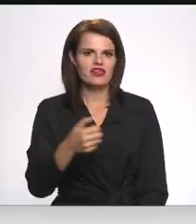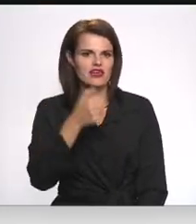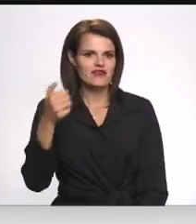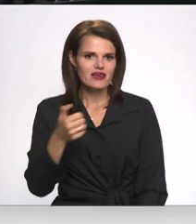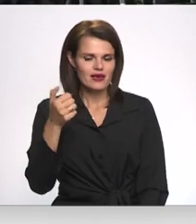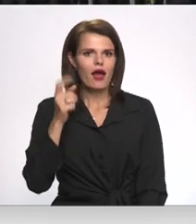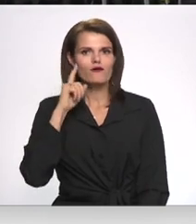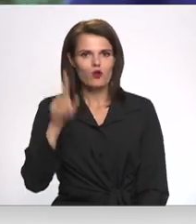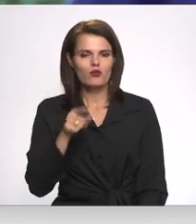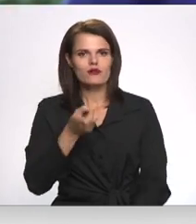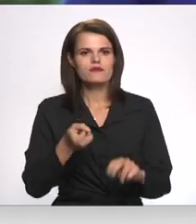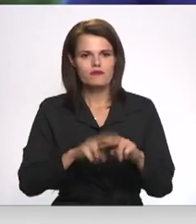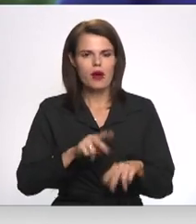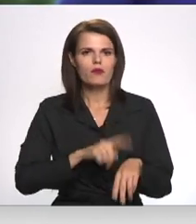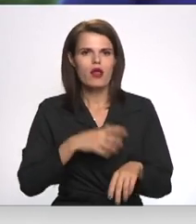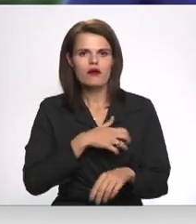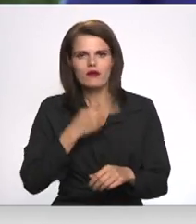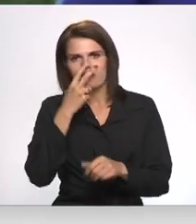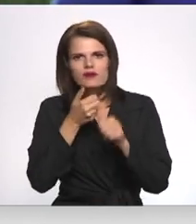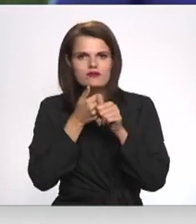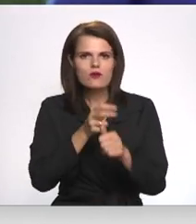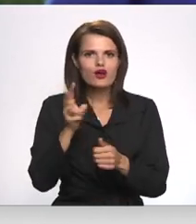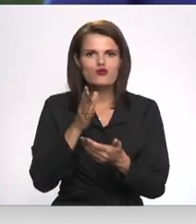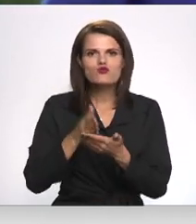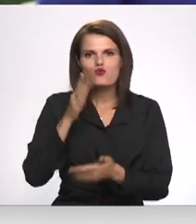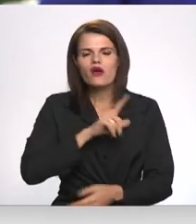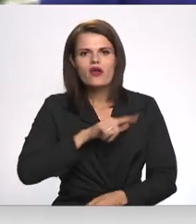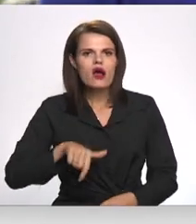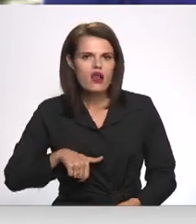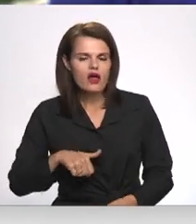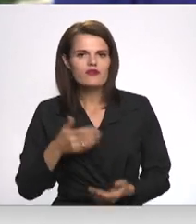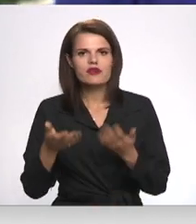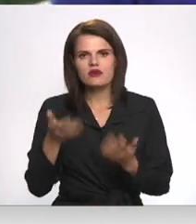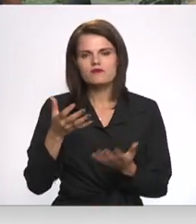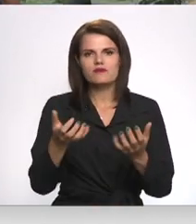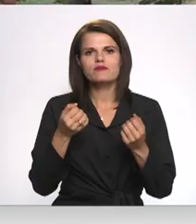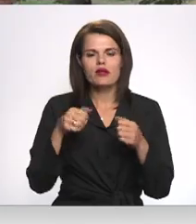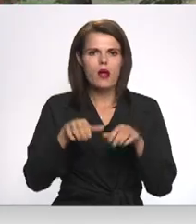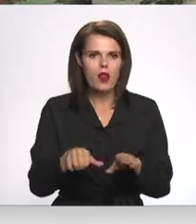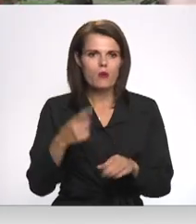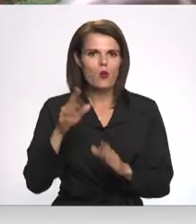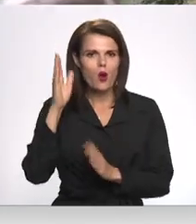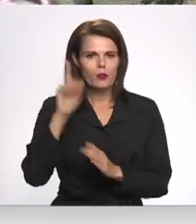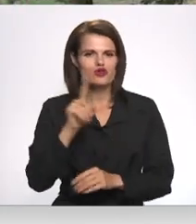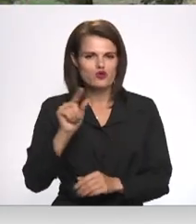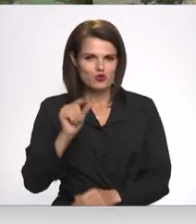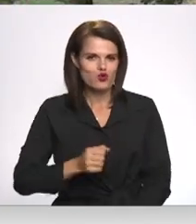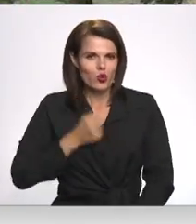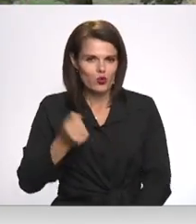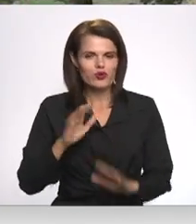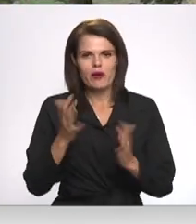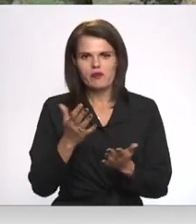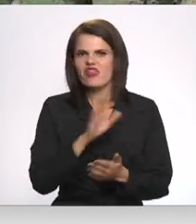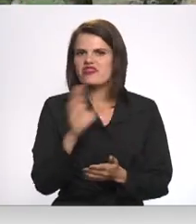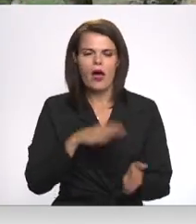tas prasa papildu laiku, sekot līdz arī norisēm Latvijā. Iespējams, pieņemt lēmumu, par ko balsot ir grūtāk, bet